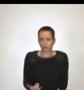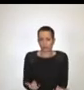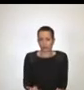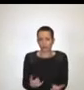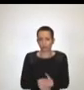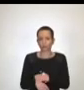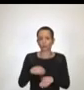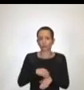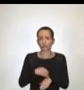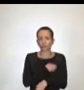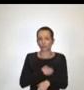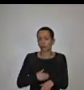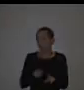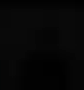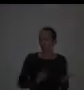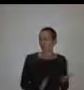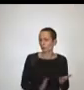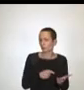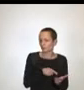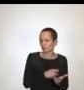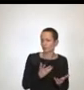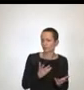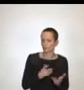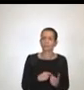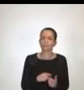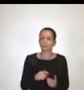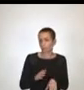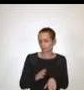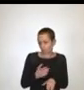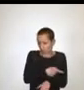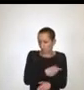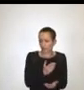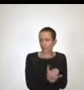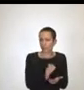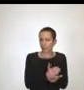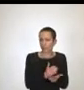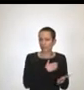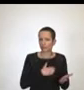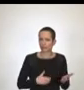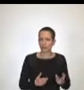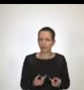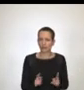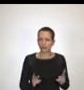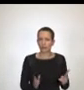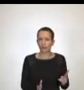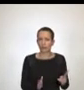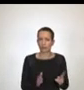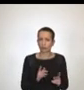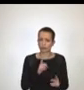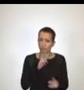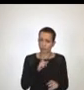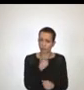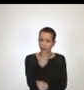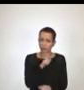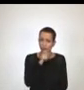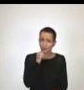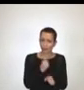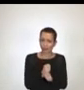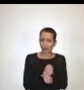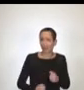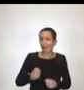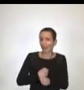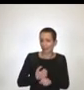municipal comme le prévoit la loi. Déjà, pour rappel, le Crédit municipal de Bordeaux a plus de 2 siècles d'existence. Il a été créé